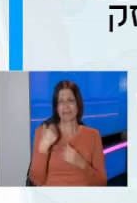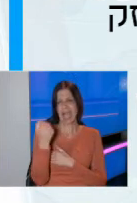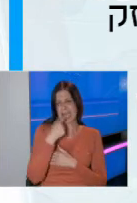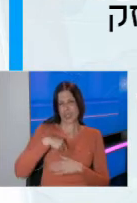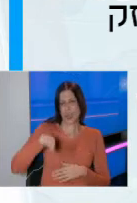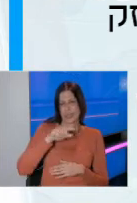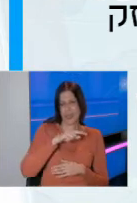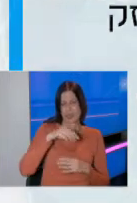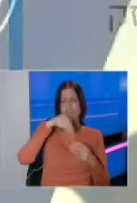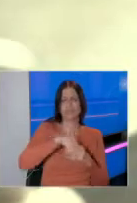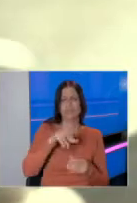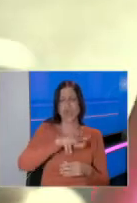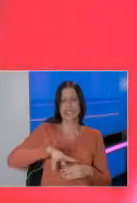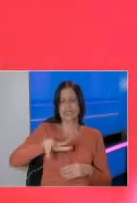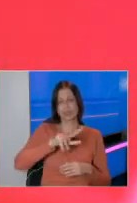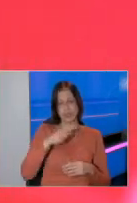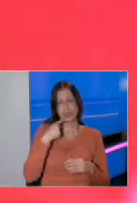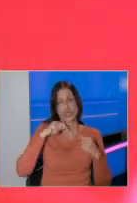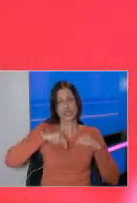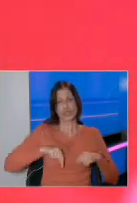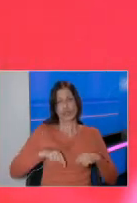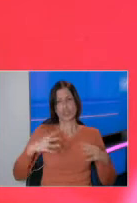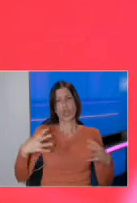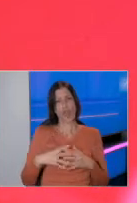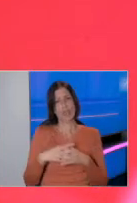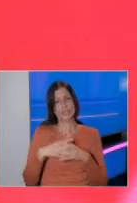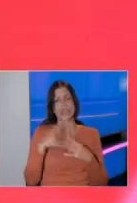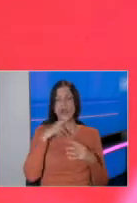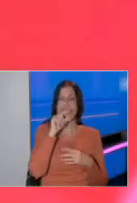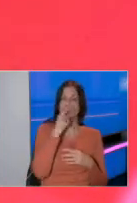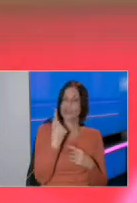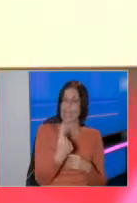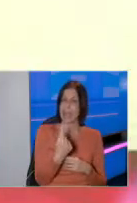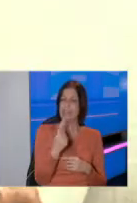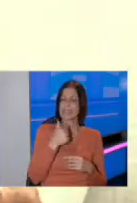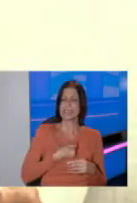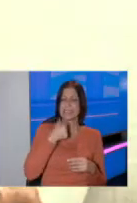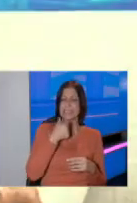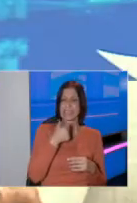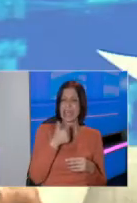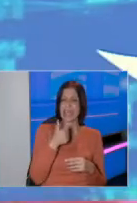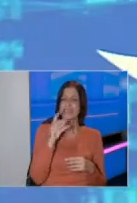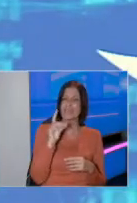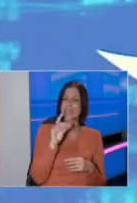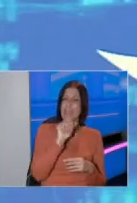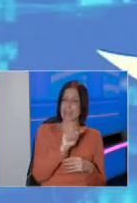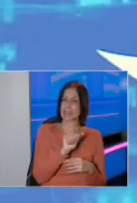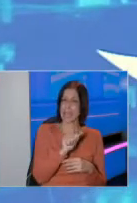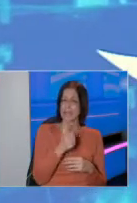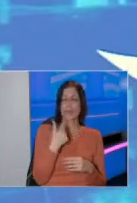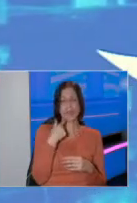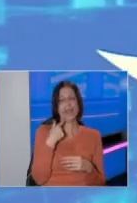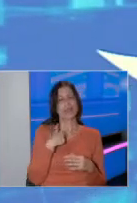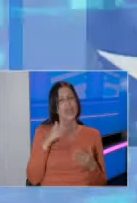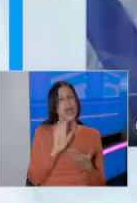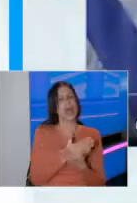אותנו בקרב הציבור, כך יושב ראש הקואליציה. עוד ציוץ אחד מגיע דווקא מהשר דוד אמסלם, ועוד מניר ישמע קטע ממנו, והוא אומר כך,